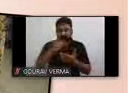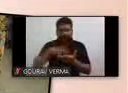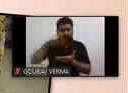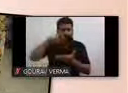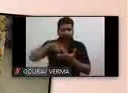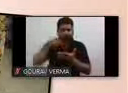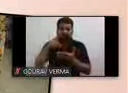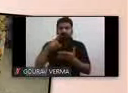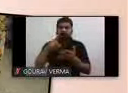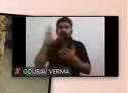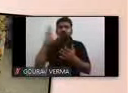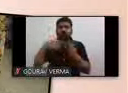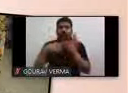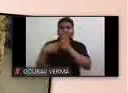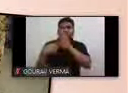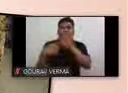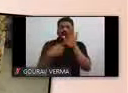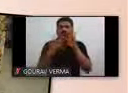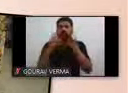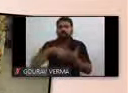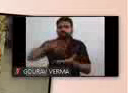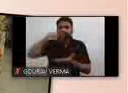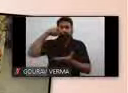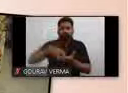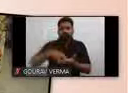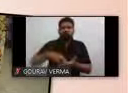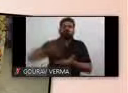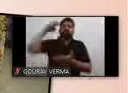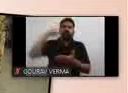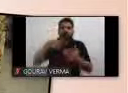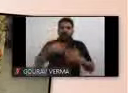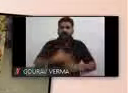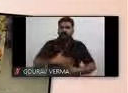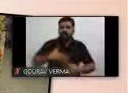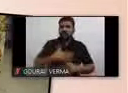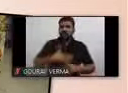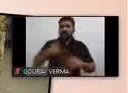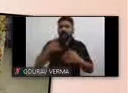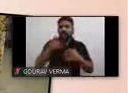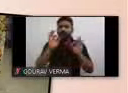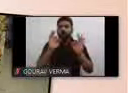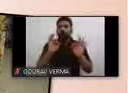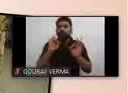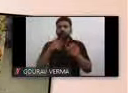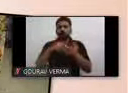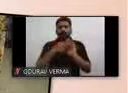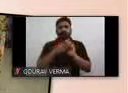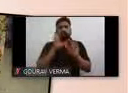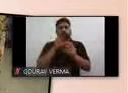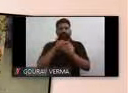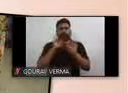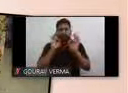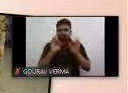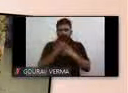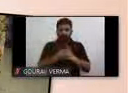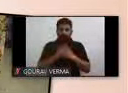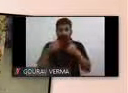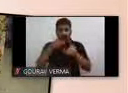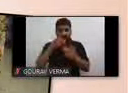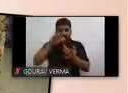Recording चालू ही रहेगा. How it jumped and she is enjoying that. She is participating in that. The child in the